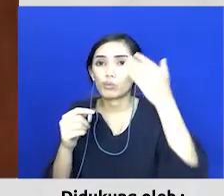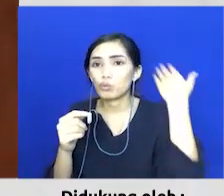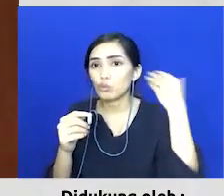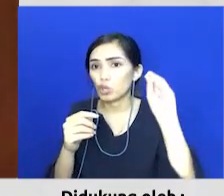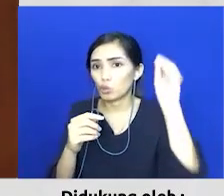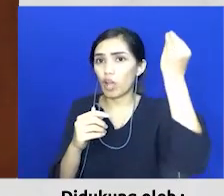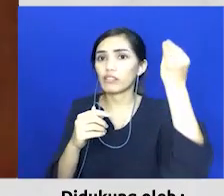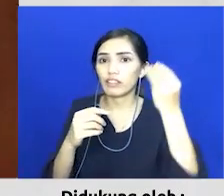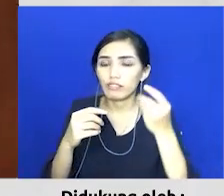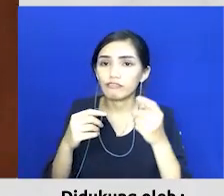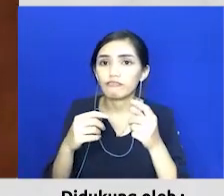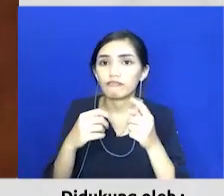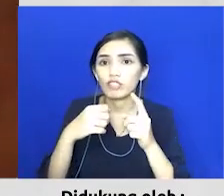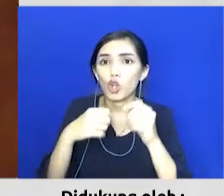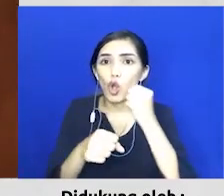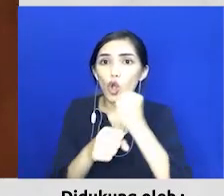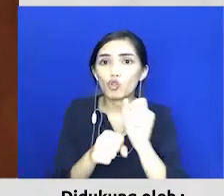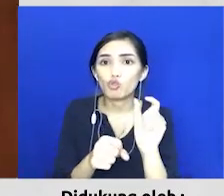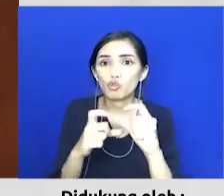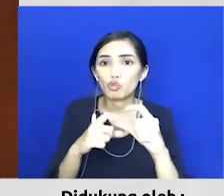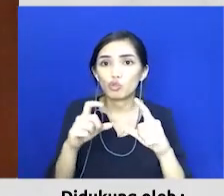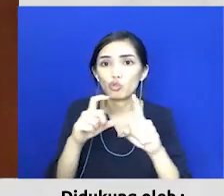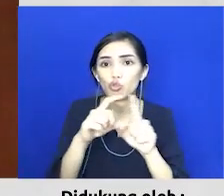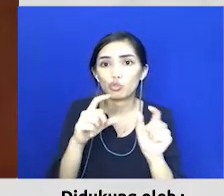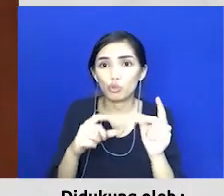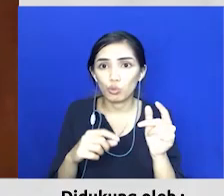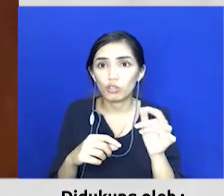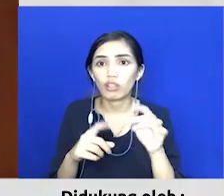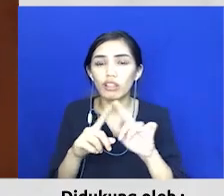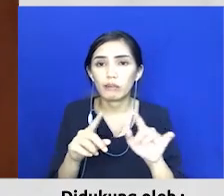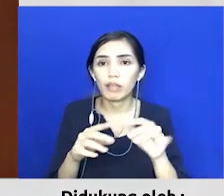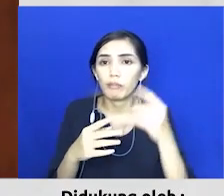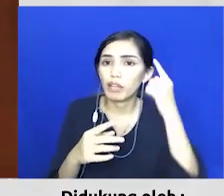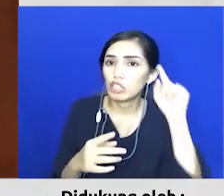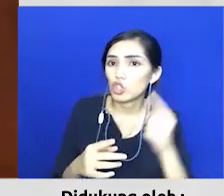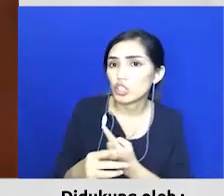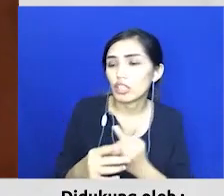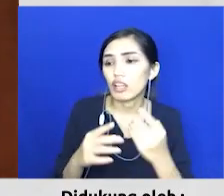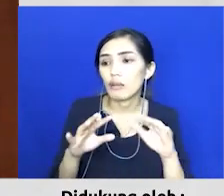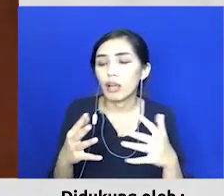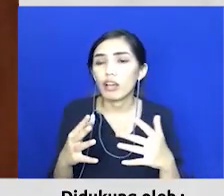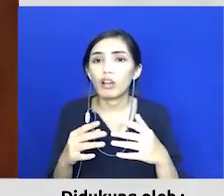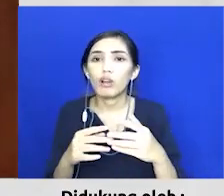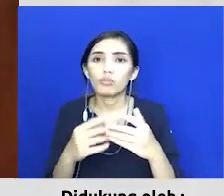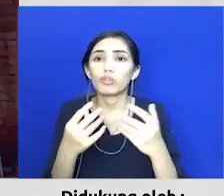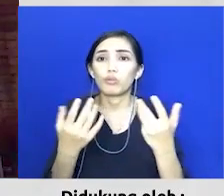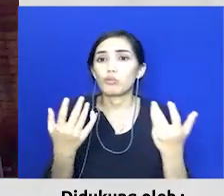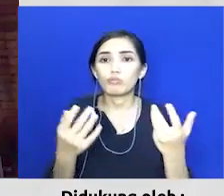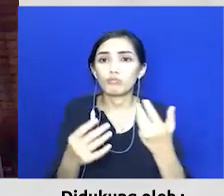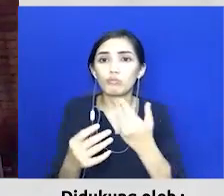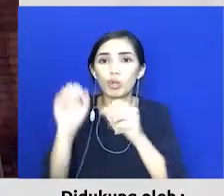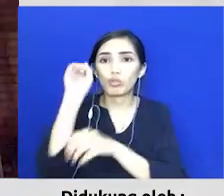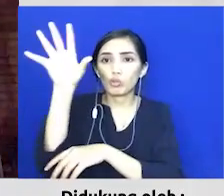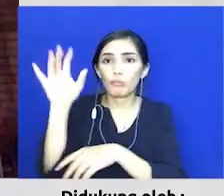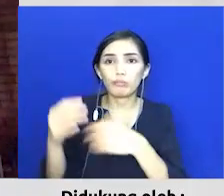bagus. Ya, tidak bisa. Ya, nah kemudian apa? Datang televisi kan? Ya.